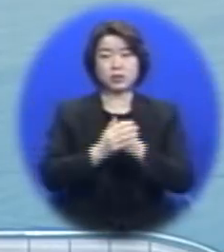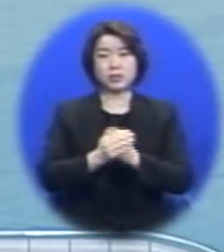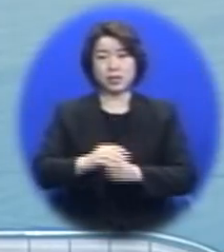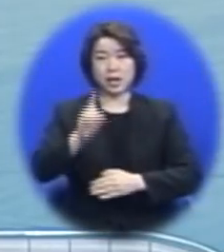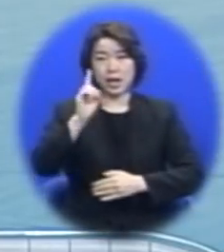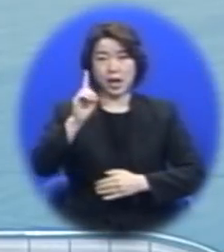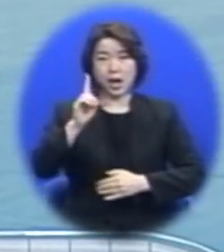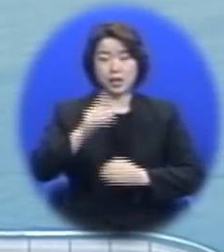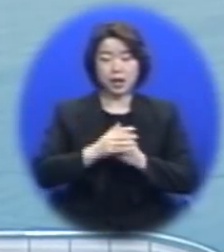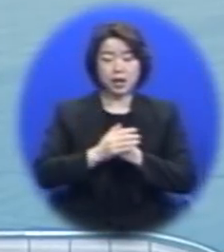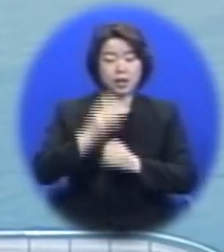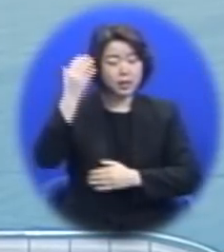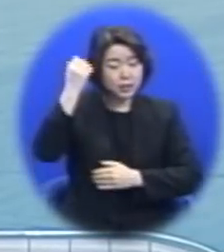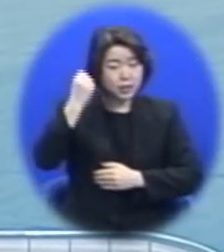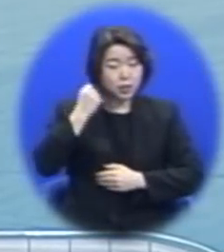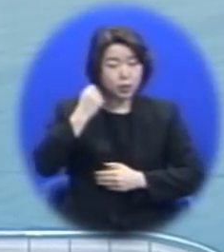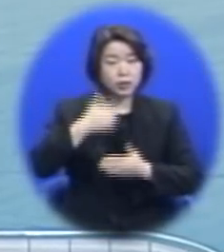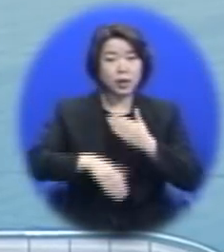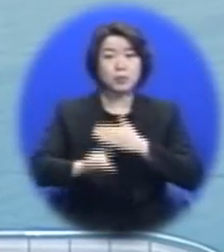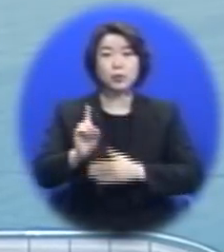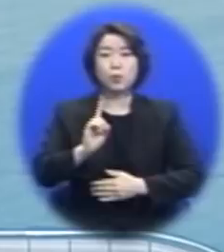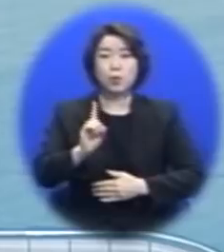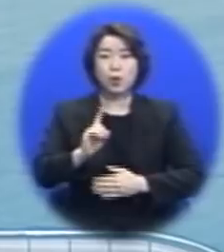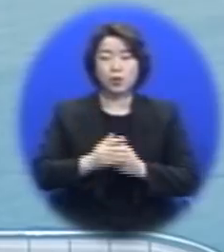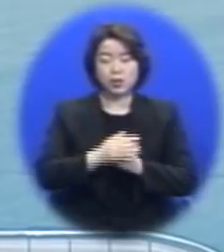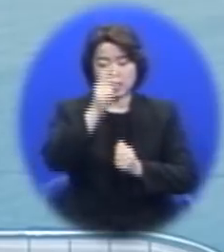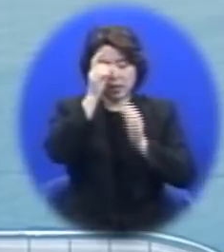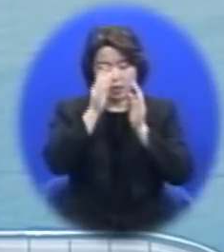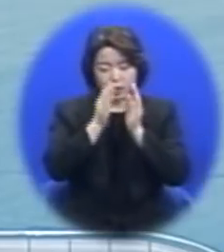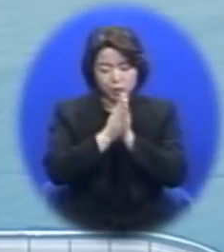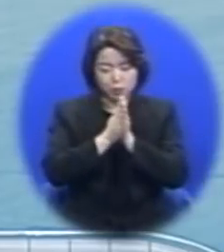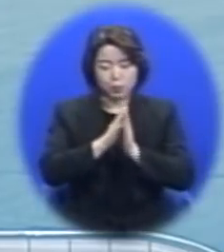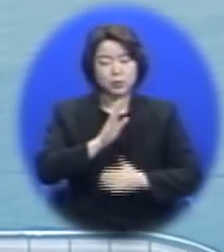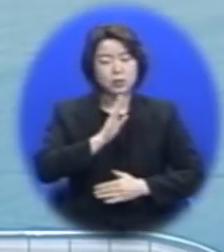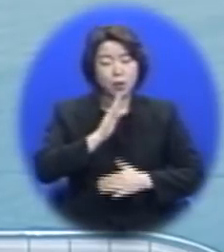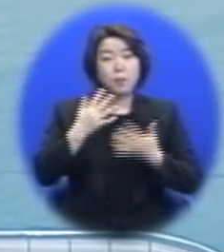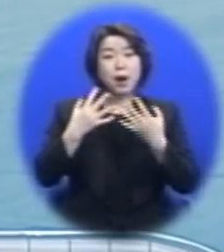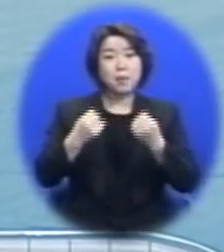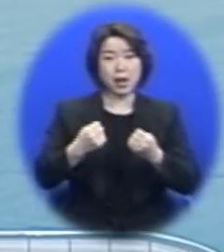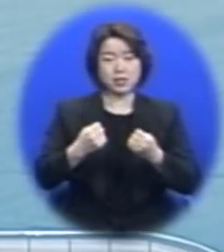가지 인상 깊은 것은 기도를 무섭게 했었다는 거예요.